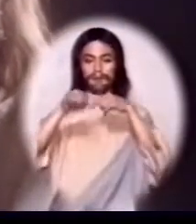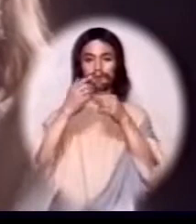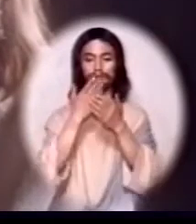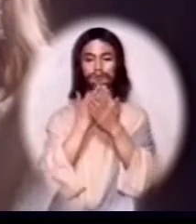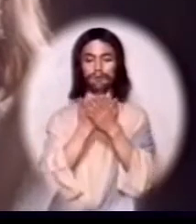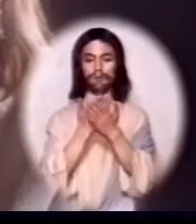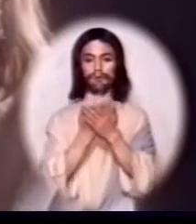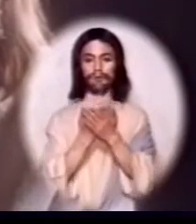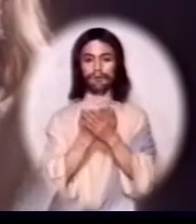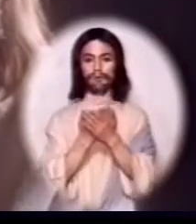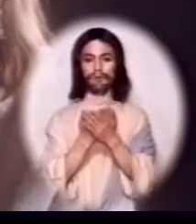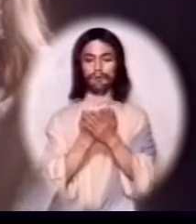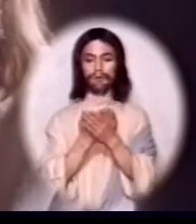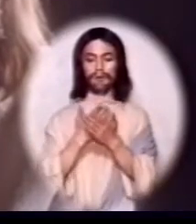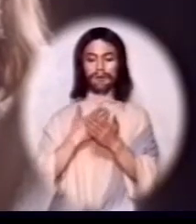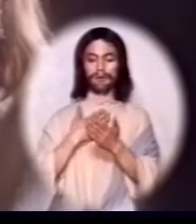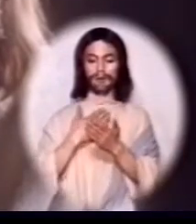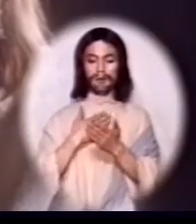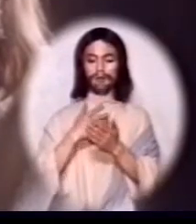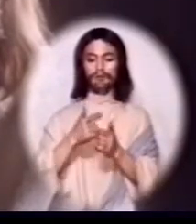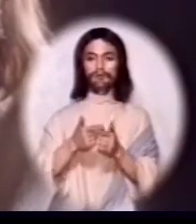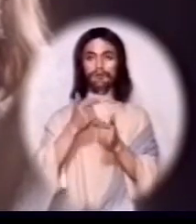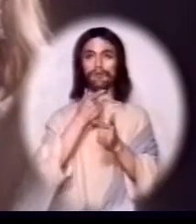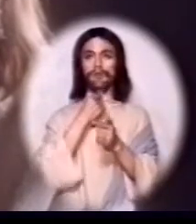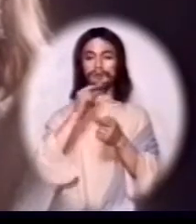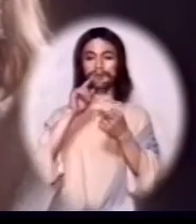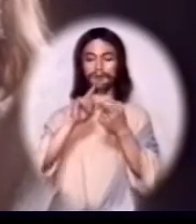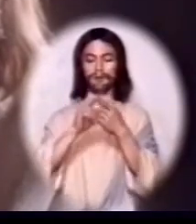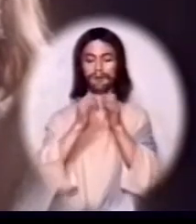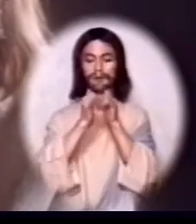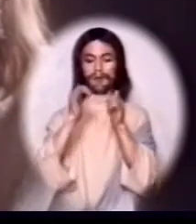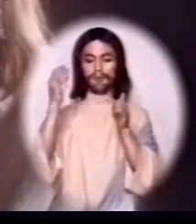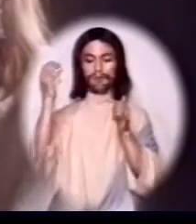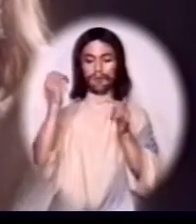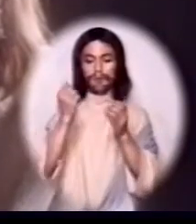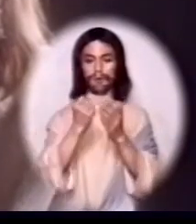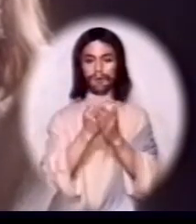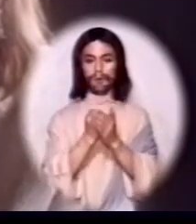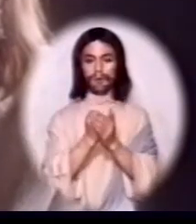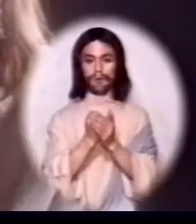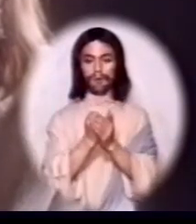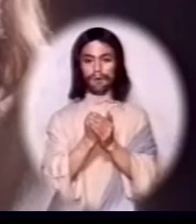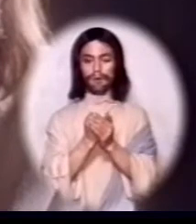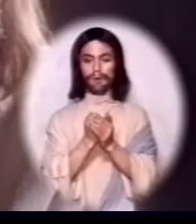나를 다스려 주시고 나를 주님이 원하시는 사람으로